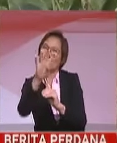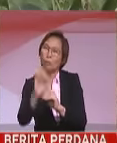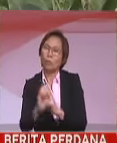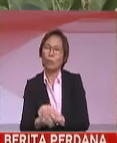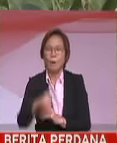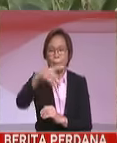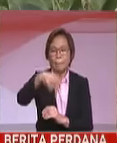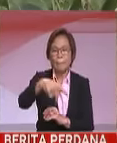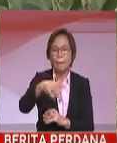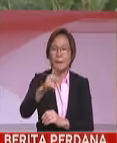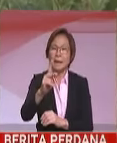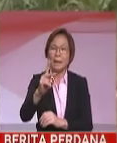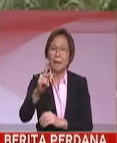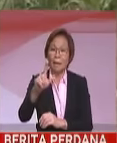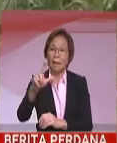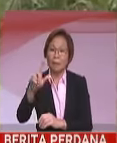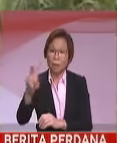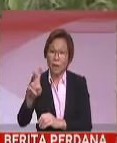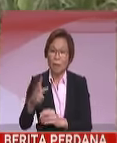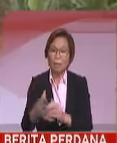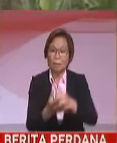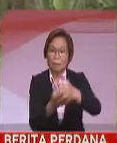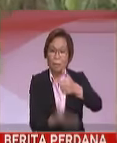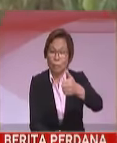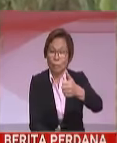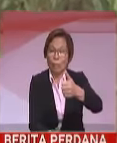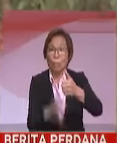itu, PKLB memperuntukkan sebanyak